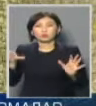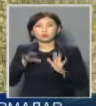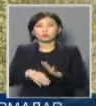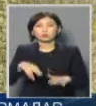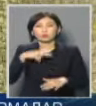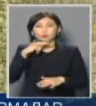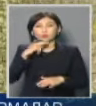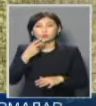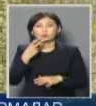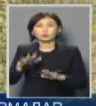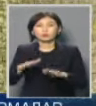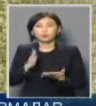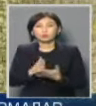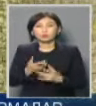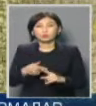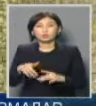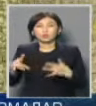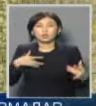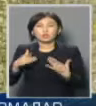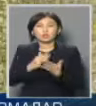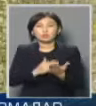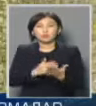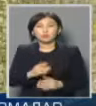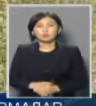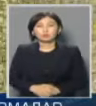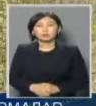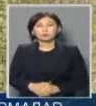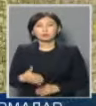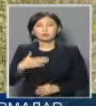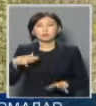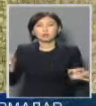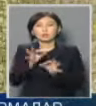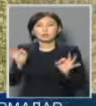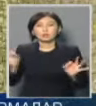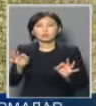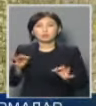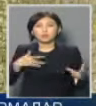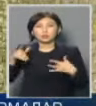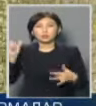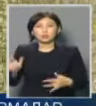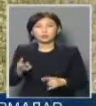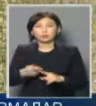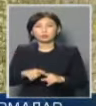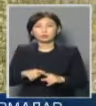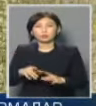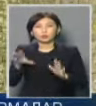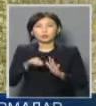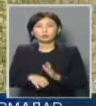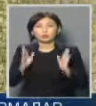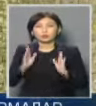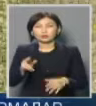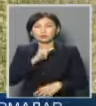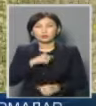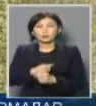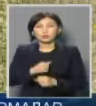назарына ұсынылатын болады. Сонымен қатар бұл концерттік бағдарламада біздің оркестріміздің әртістері осы Сарматтың құрамында тікелей бірге қызмет